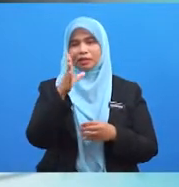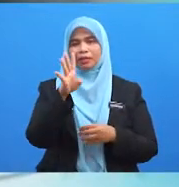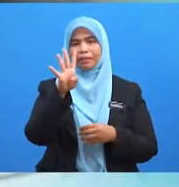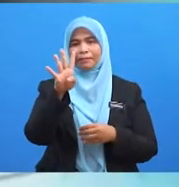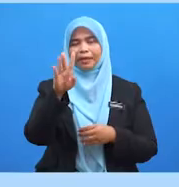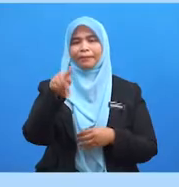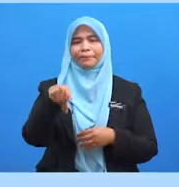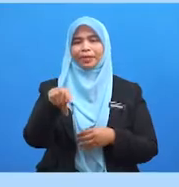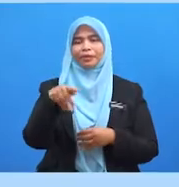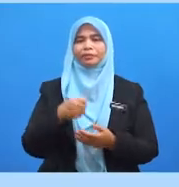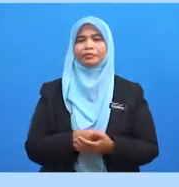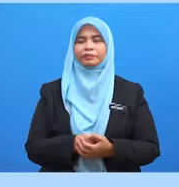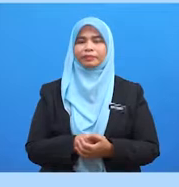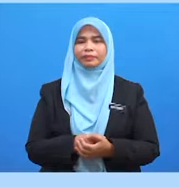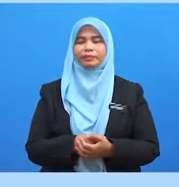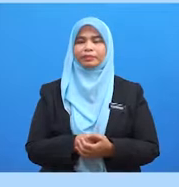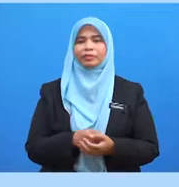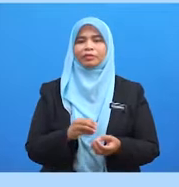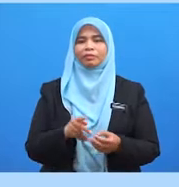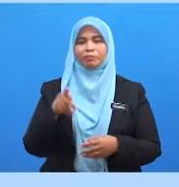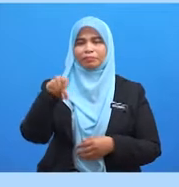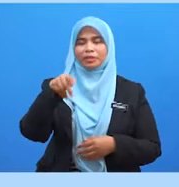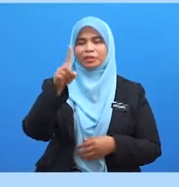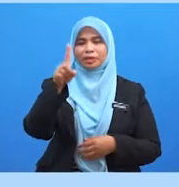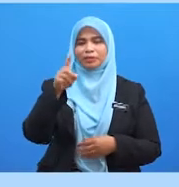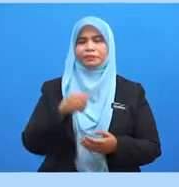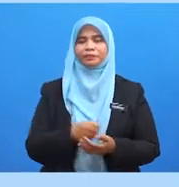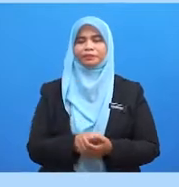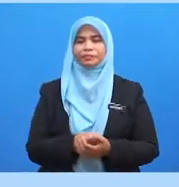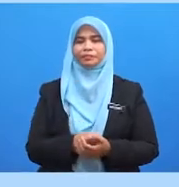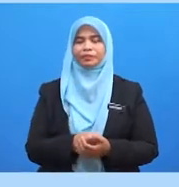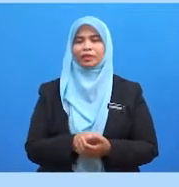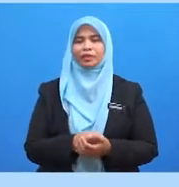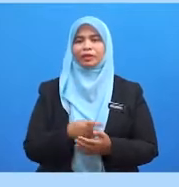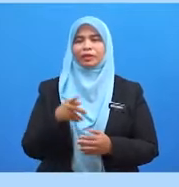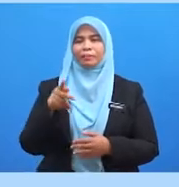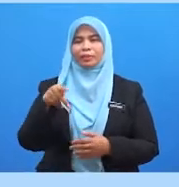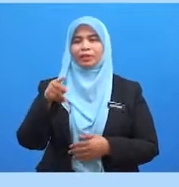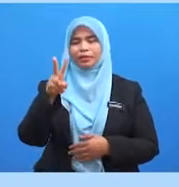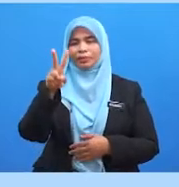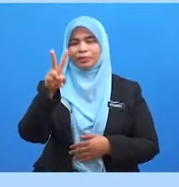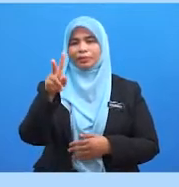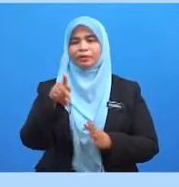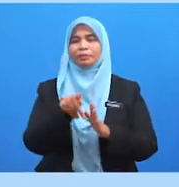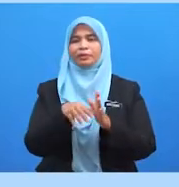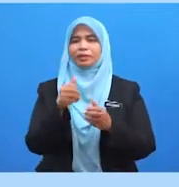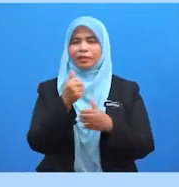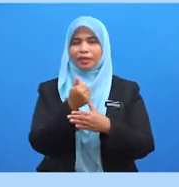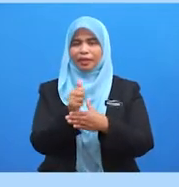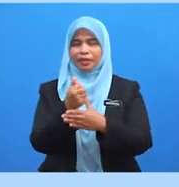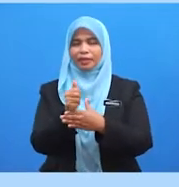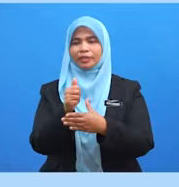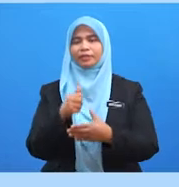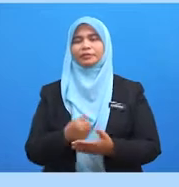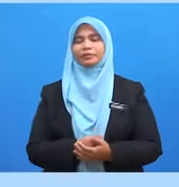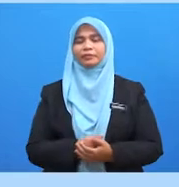iaitu P yang pertama produk, B yang kedua, pengagihan.